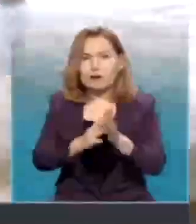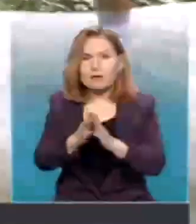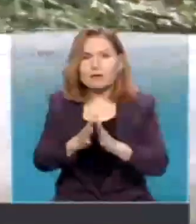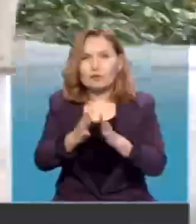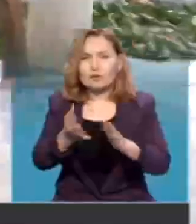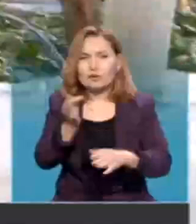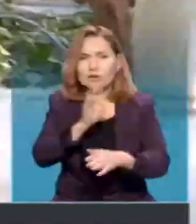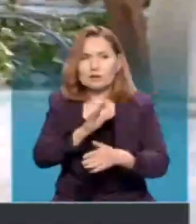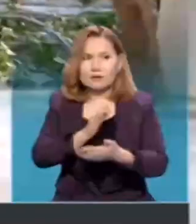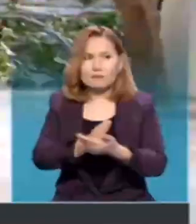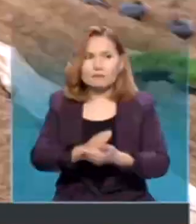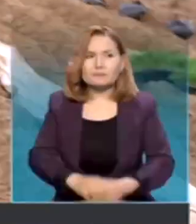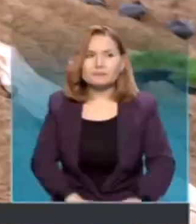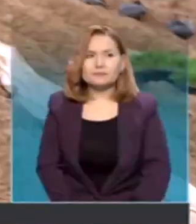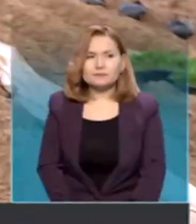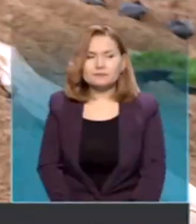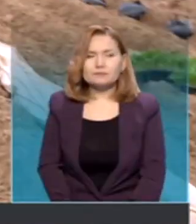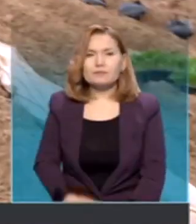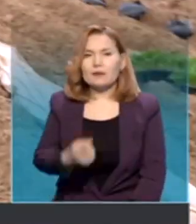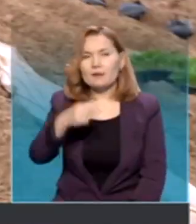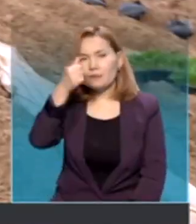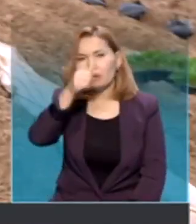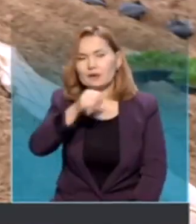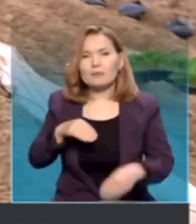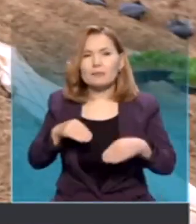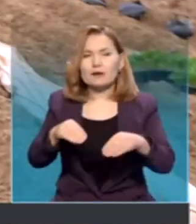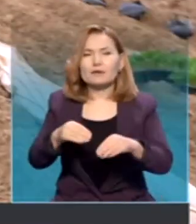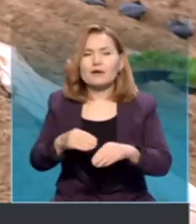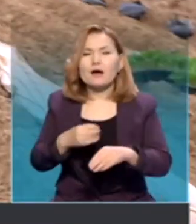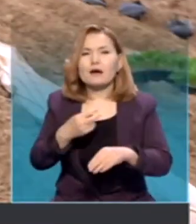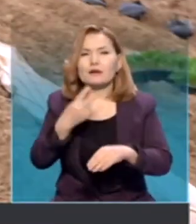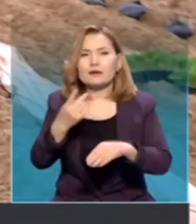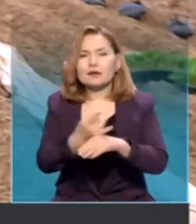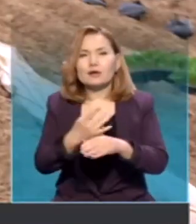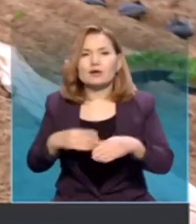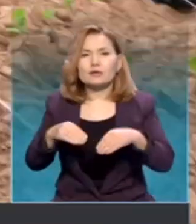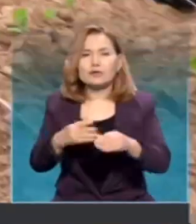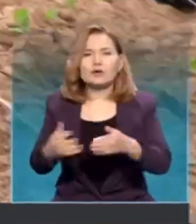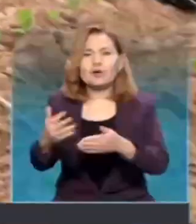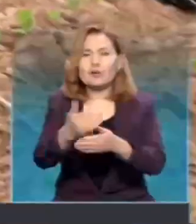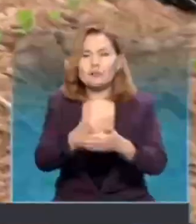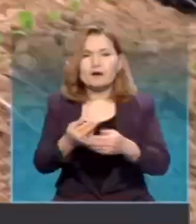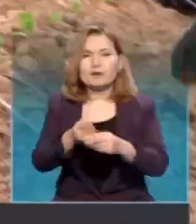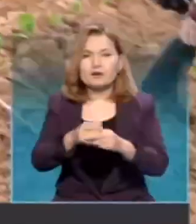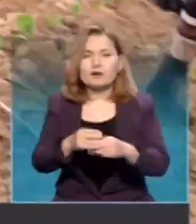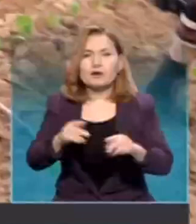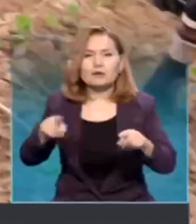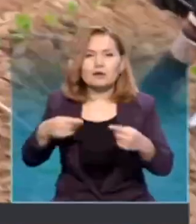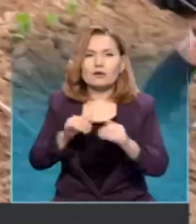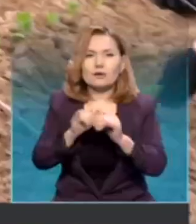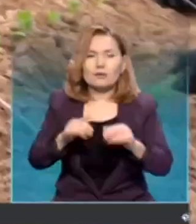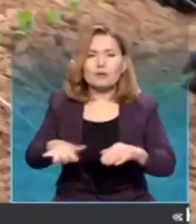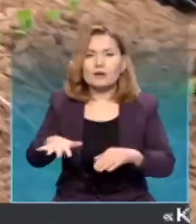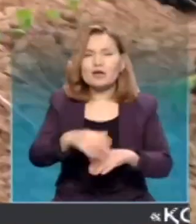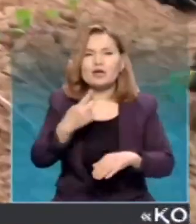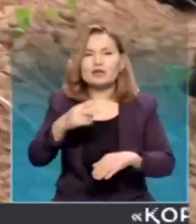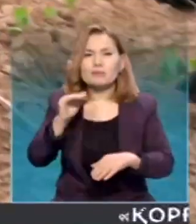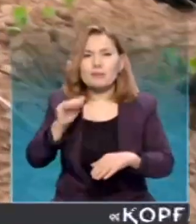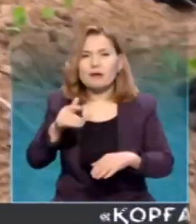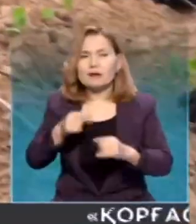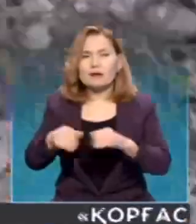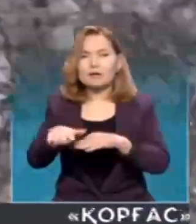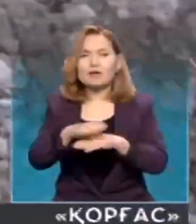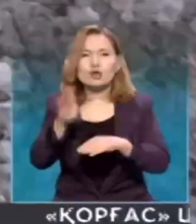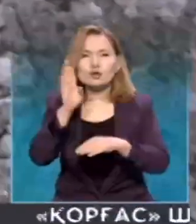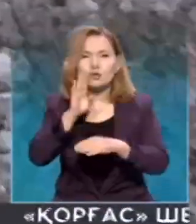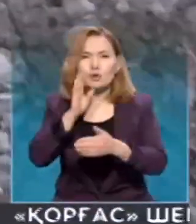сая болады. Бір жылда егістіктен бірнеше рет өнім алу ісі сарағашта соңғы жылдар жанданып келеді. Аймақта 20 мың гектар суармалы